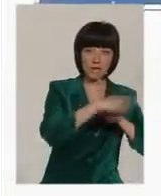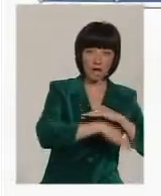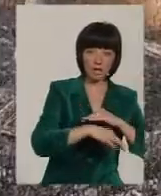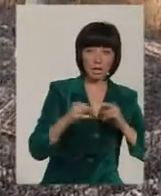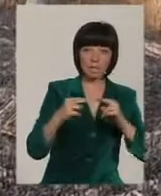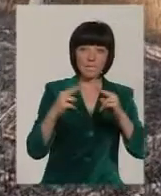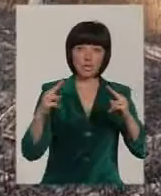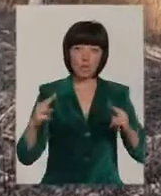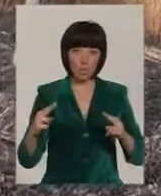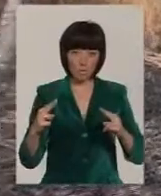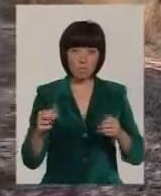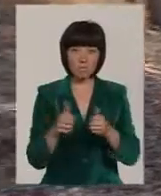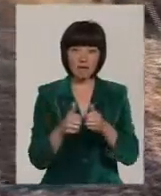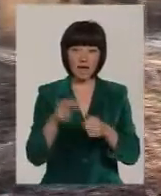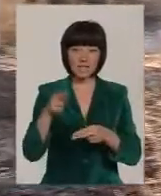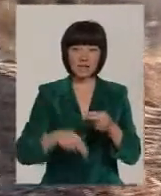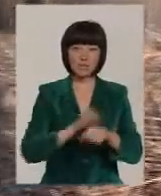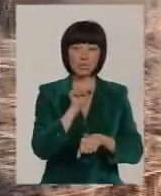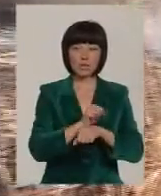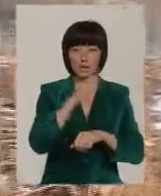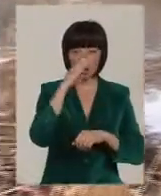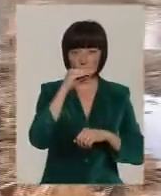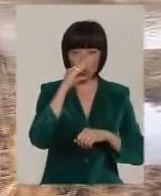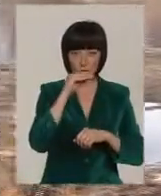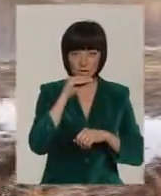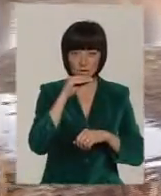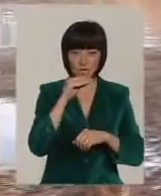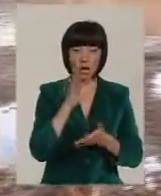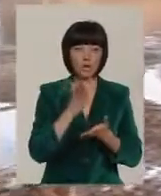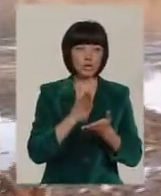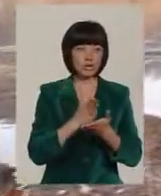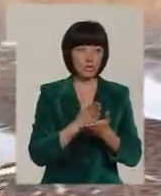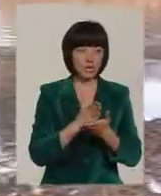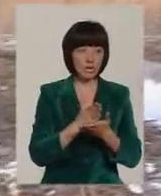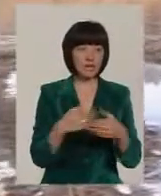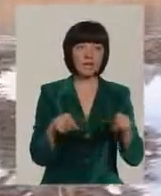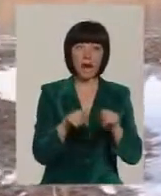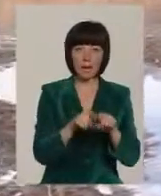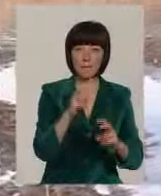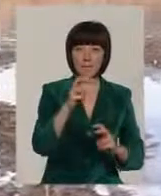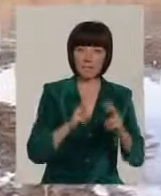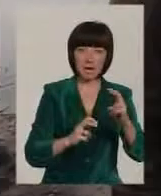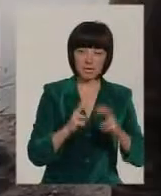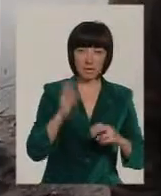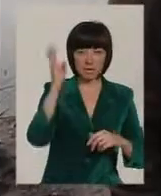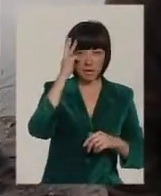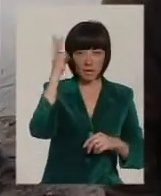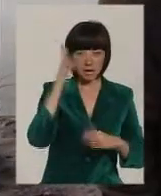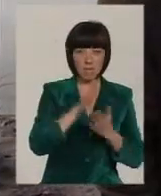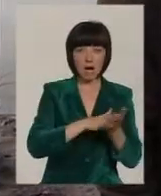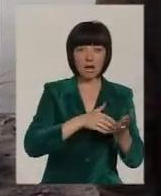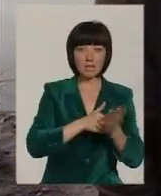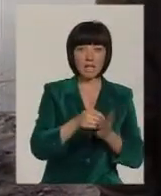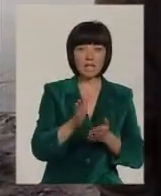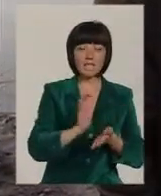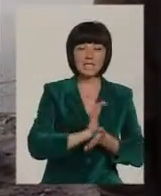та містком через річку біля кінцевої зупинки маршрутних автобусів розташовані, зокрема, такі підприємства. Хмельницька